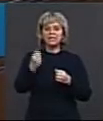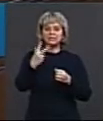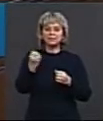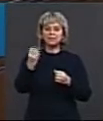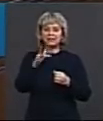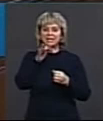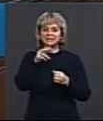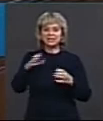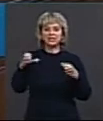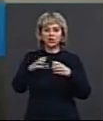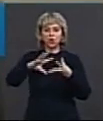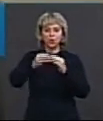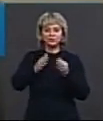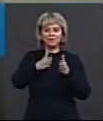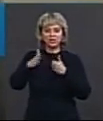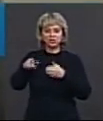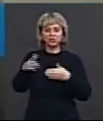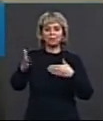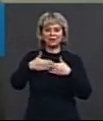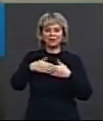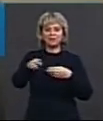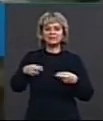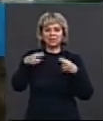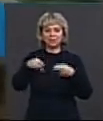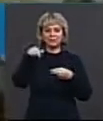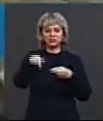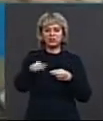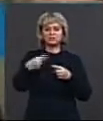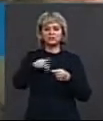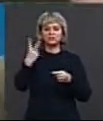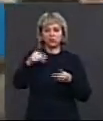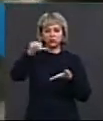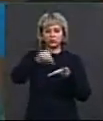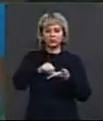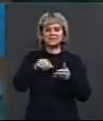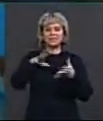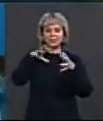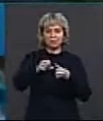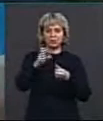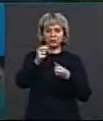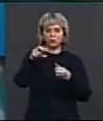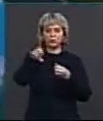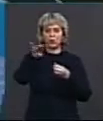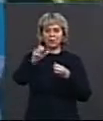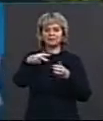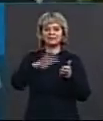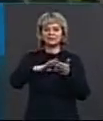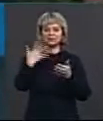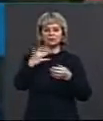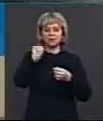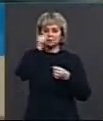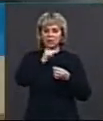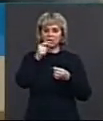13 и 15 лет колонии общего режима. Приговор за терроризм и бандитизм двум участникам нападения на Буденновск в 95